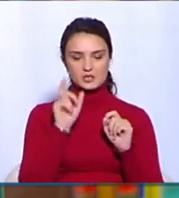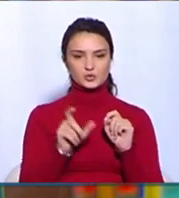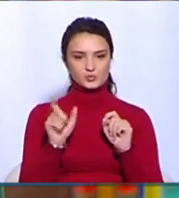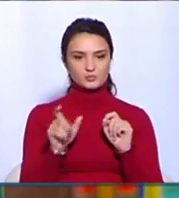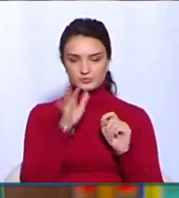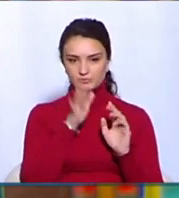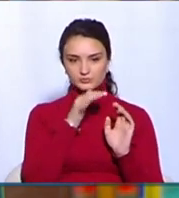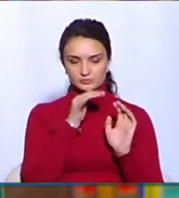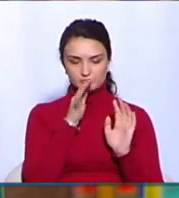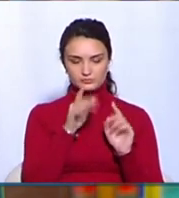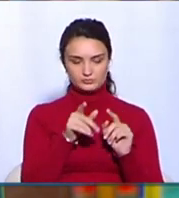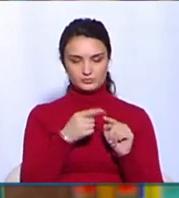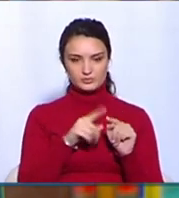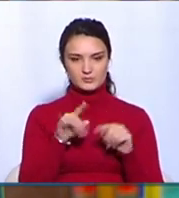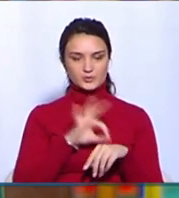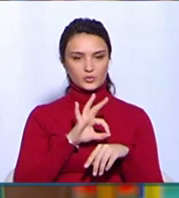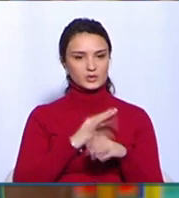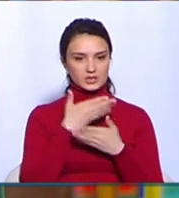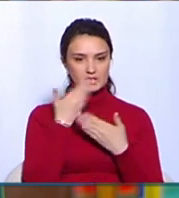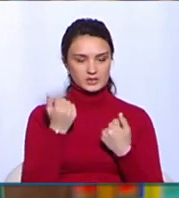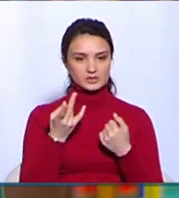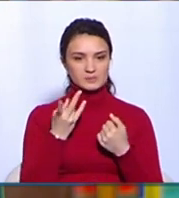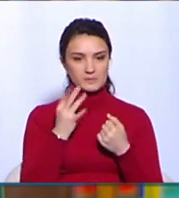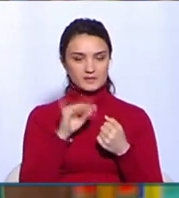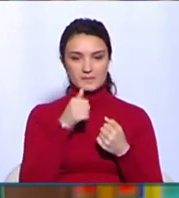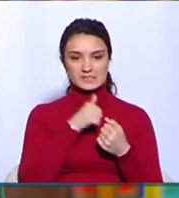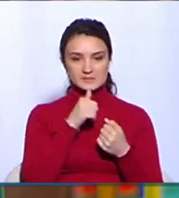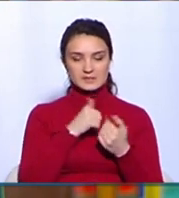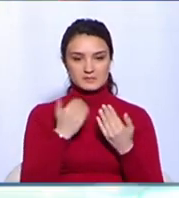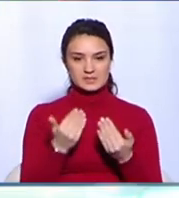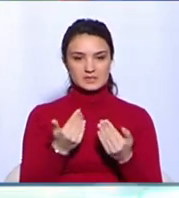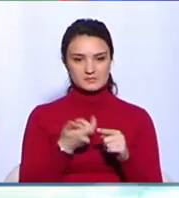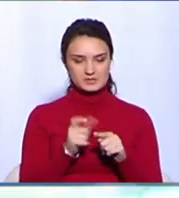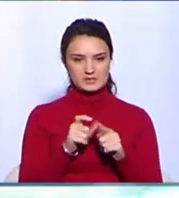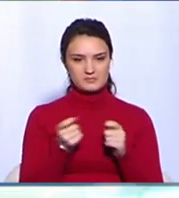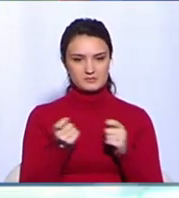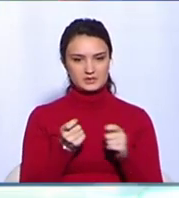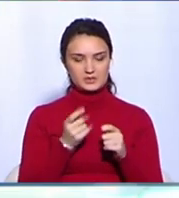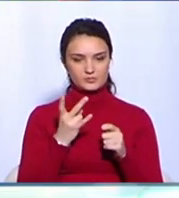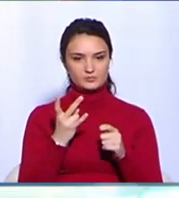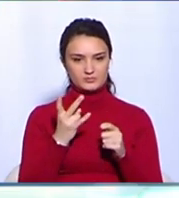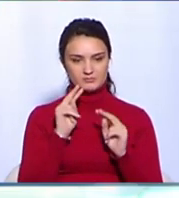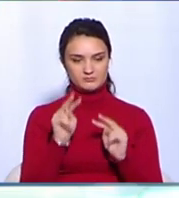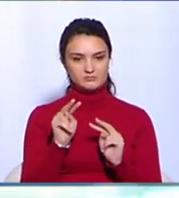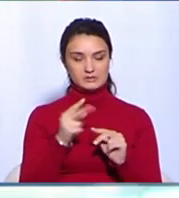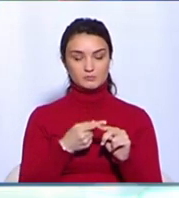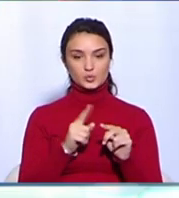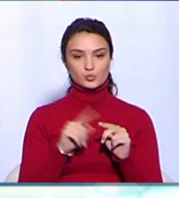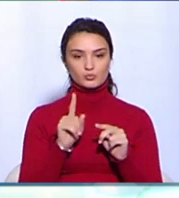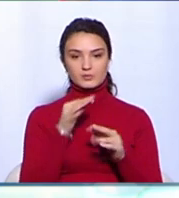ახალგაზრდობაში პათოლოგია არ არის, მაგრამ ექსპერიმენტირებას ძალიან ფრთხილად უნდა მიდგომა, იმიტომ